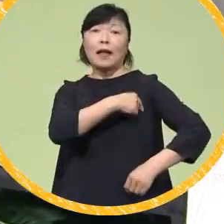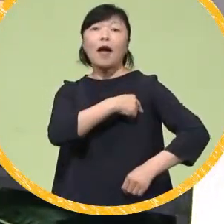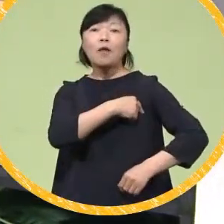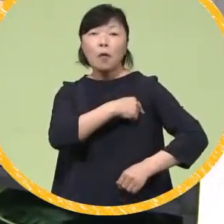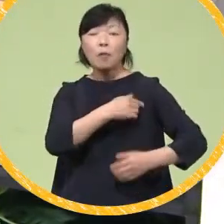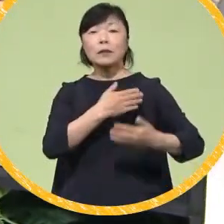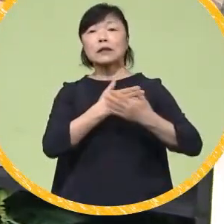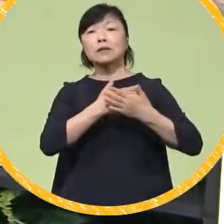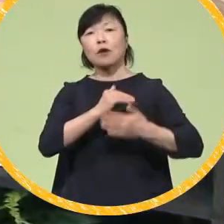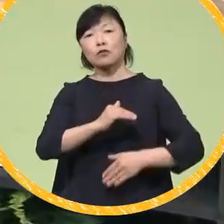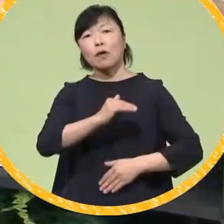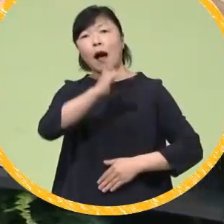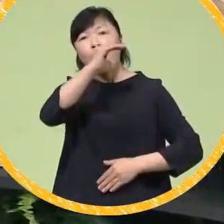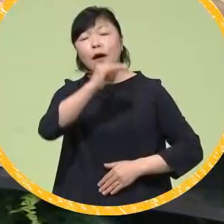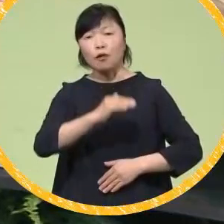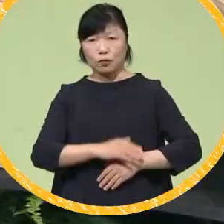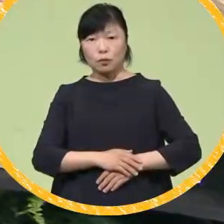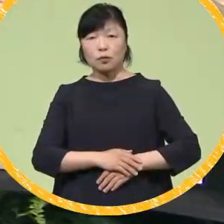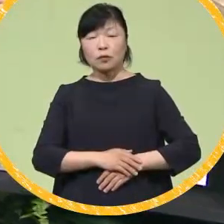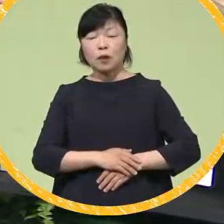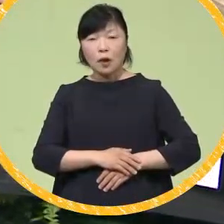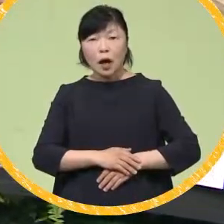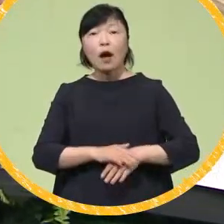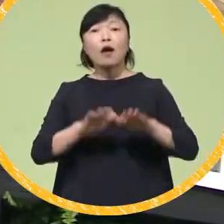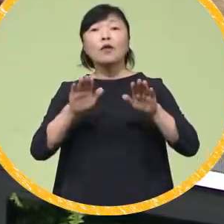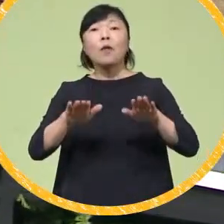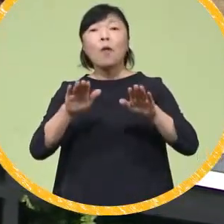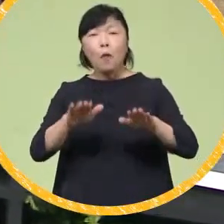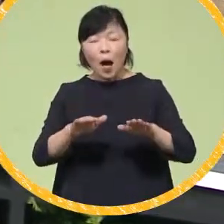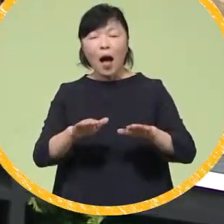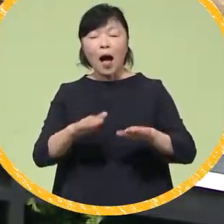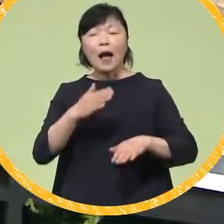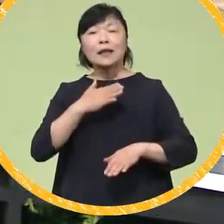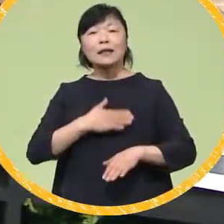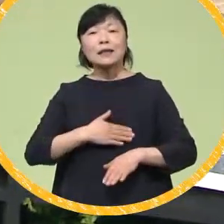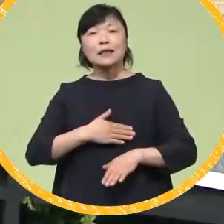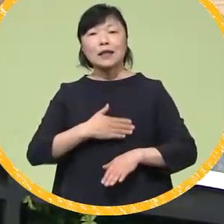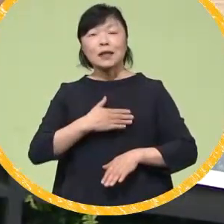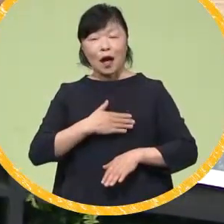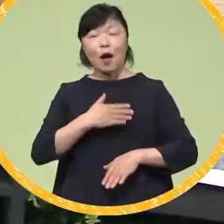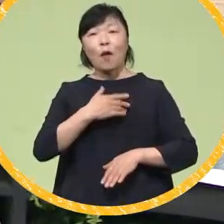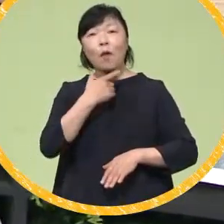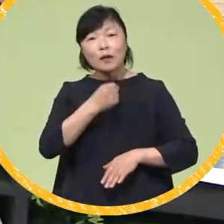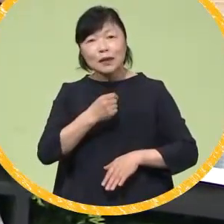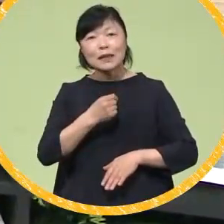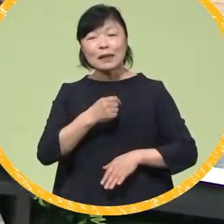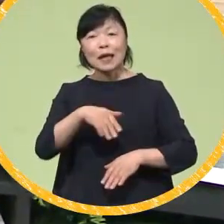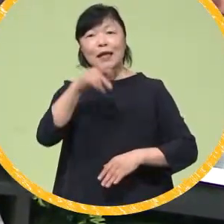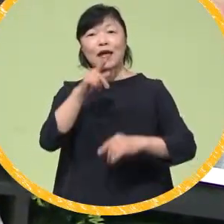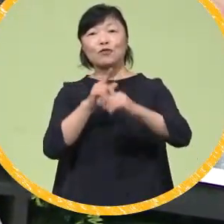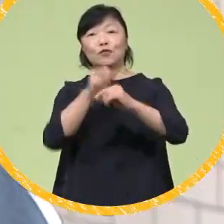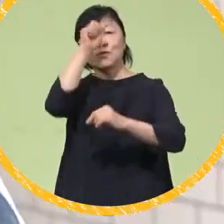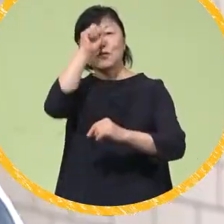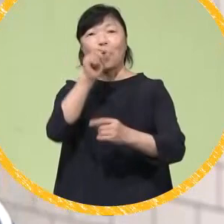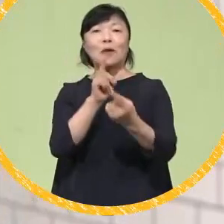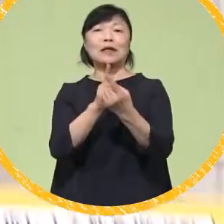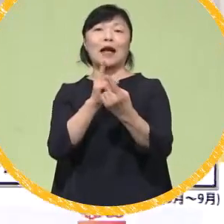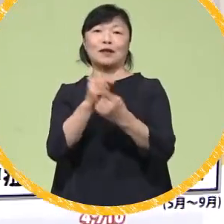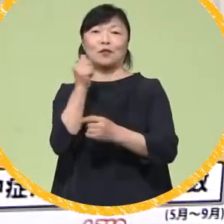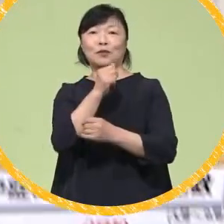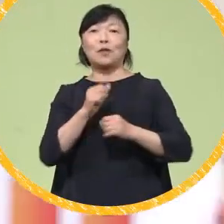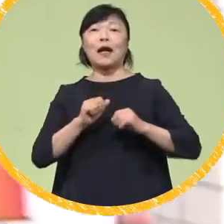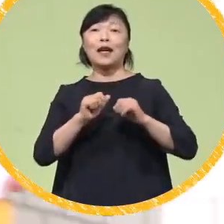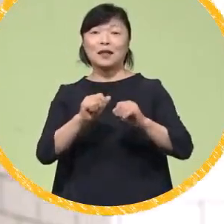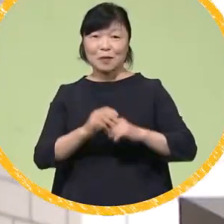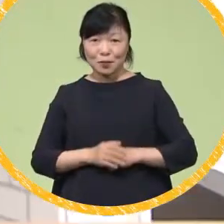は上がるそうなんですね。さあそこで今週は改めて知っておきたい熱中症対策をお伝えします。 はい、そうなんです